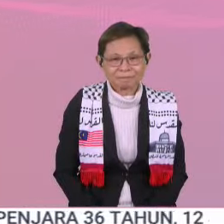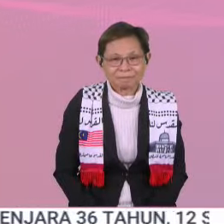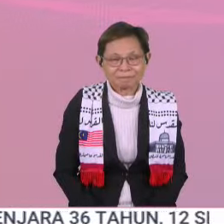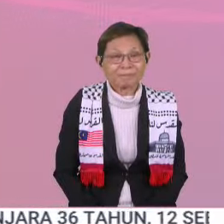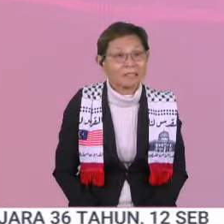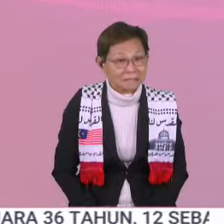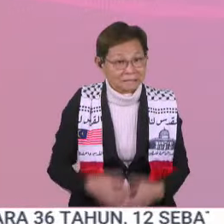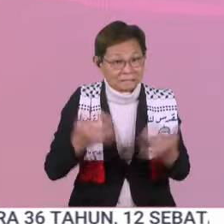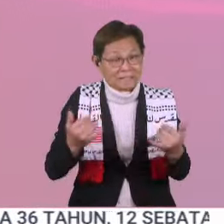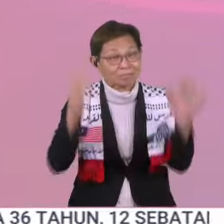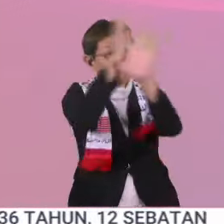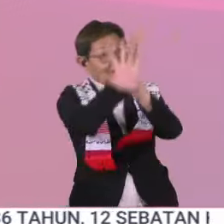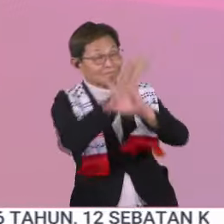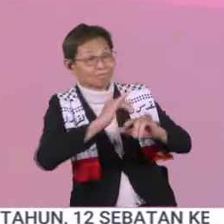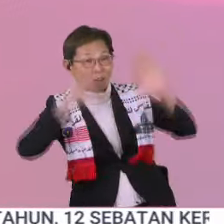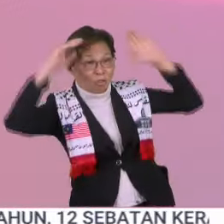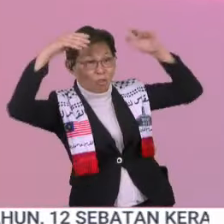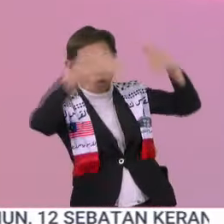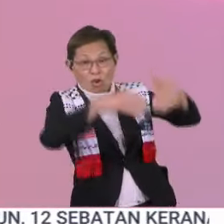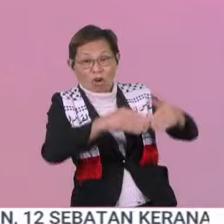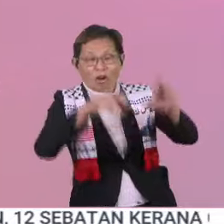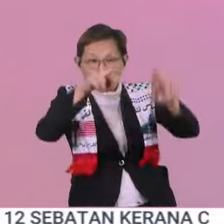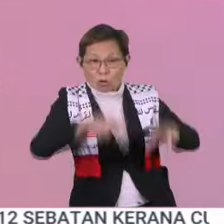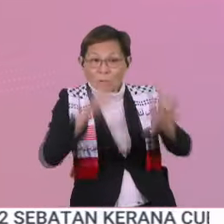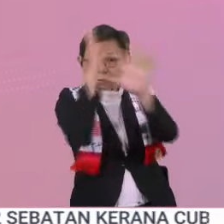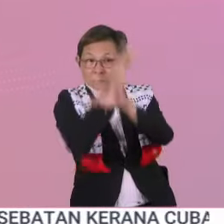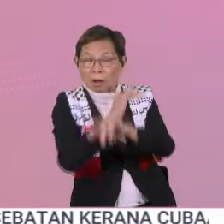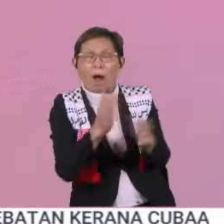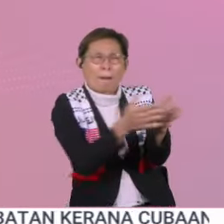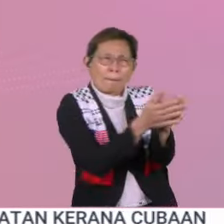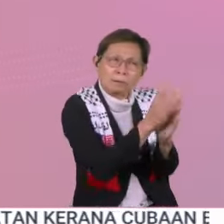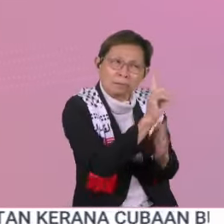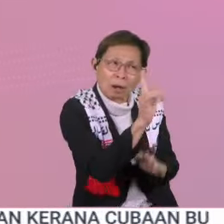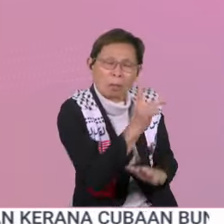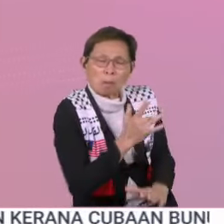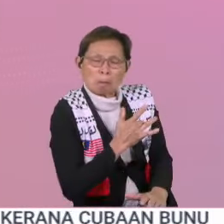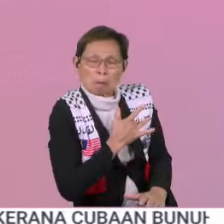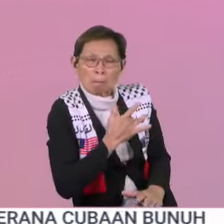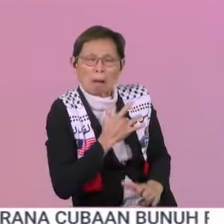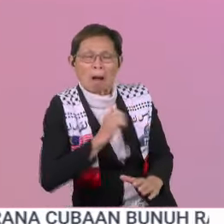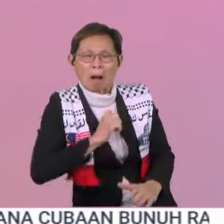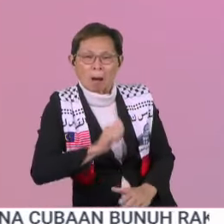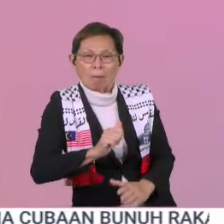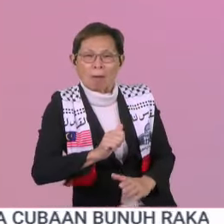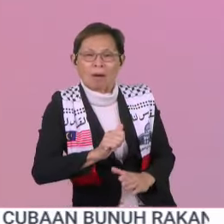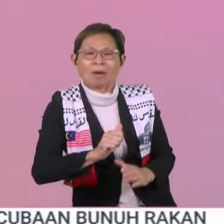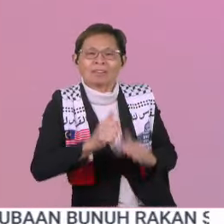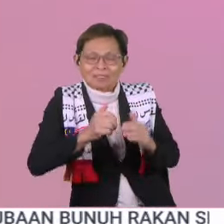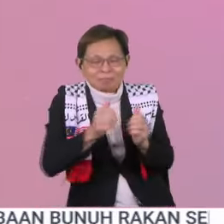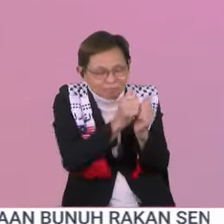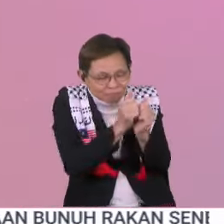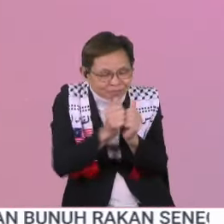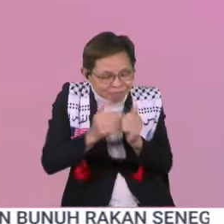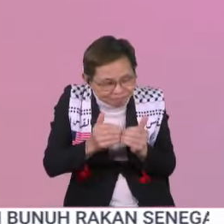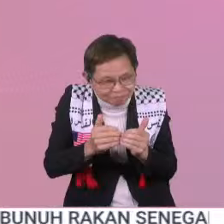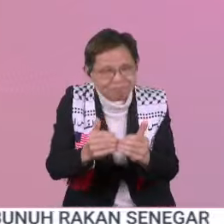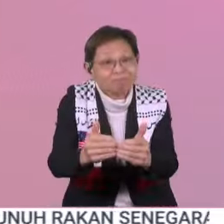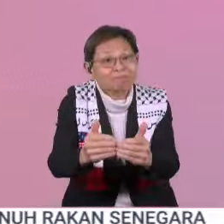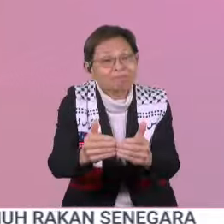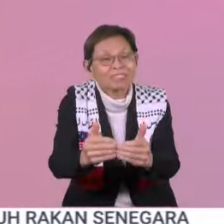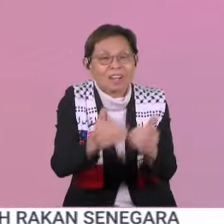Seterusnya, kita ke Bumi Kenyalang. Fokus hari ini, rakyat Sarawak diminta agar tidak menyentuh sensitiviti agama, berusaha bersama bergerak maju ke hadapan.